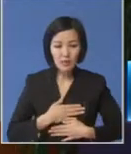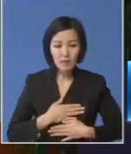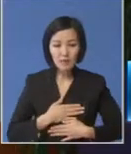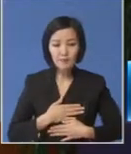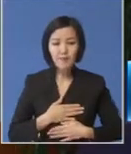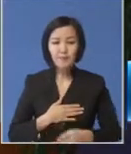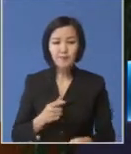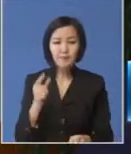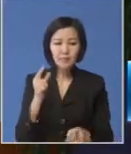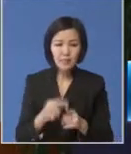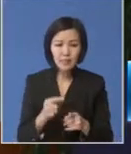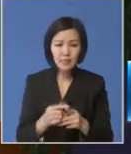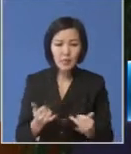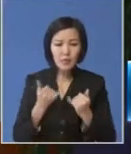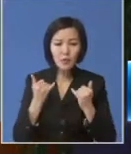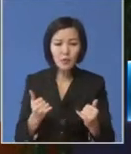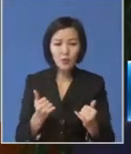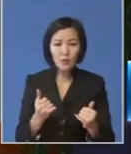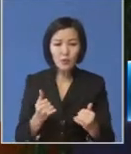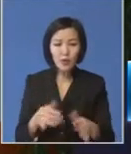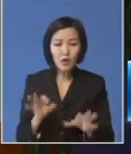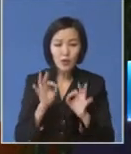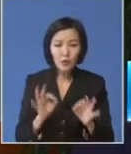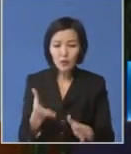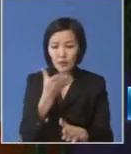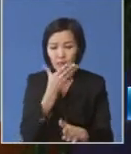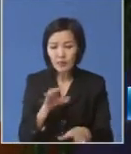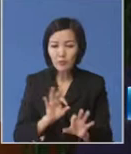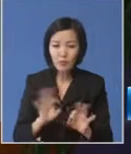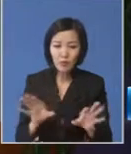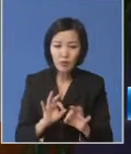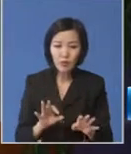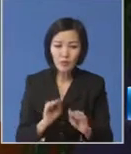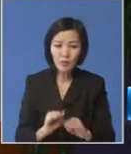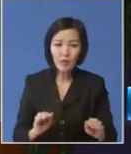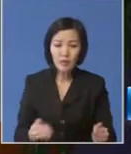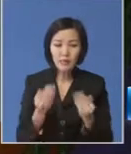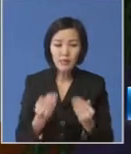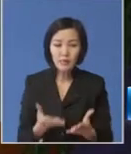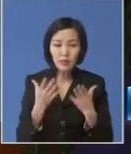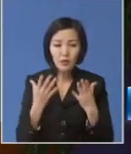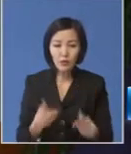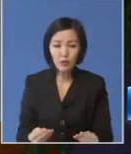алуы, көркем тілді жеткізе алуы жағынан балалардың қазіргі кездегі